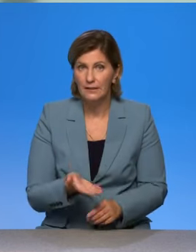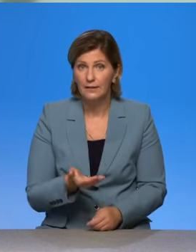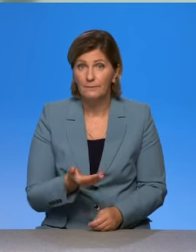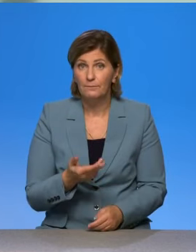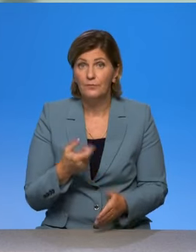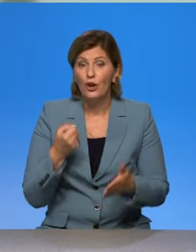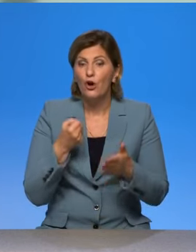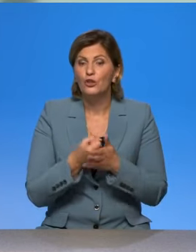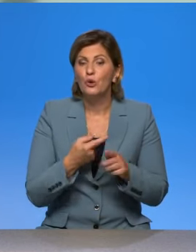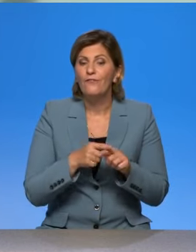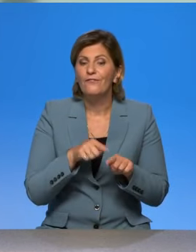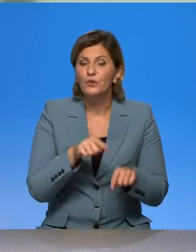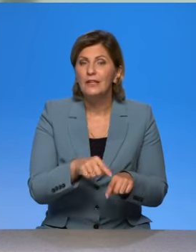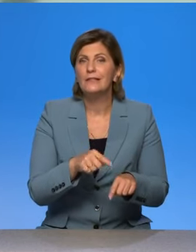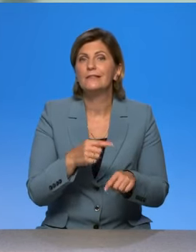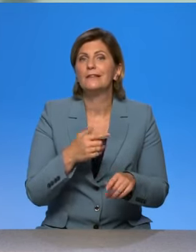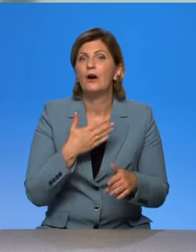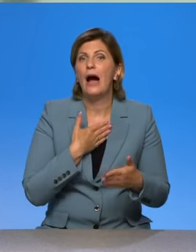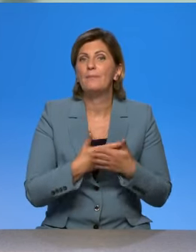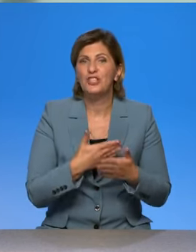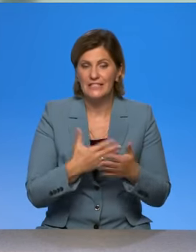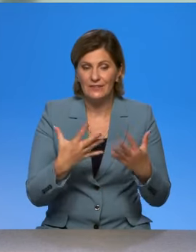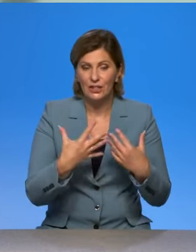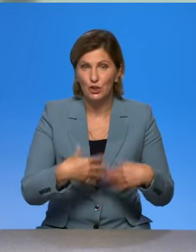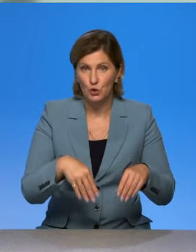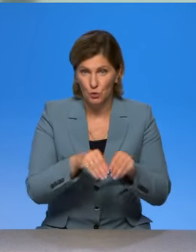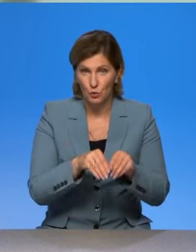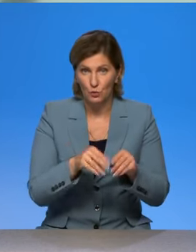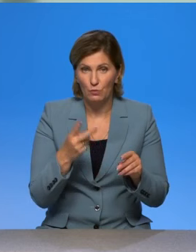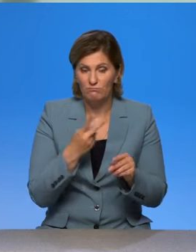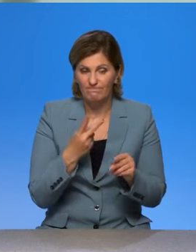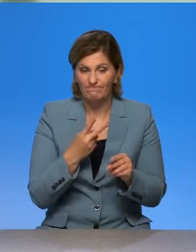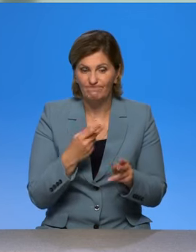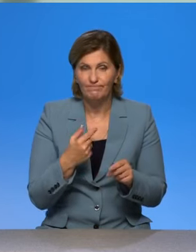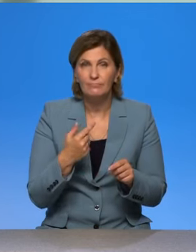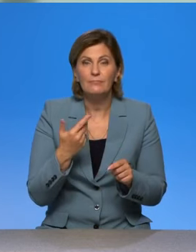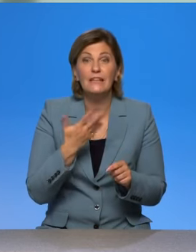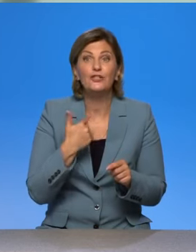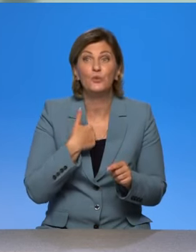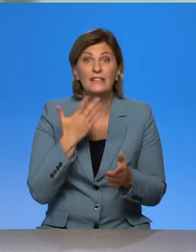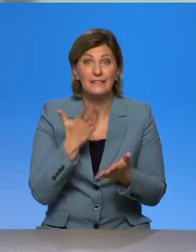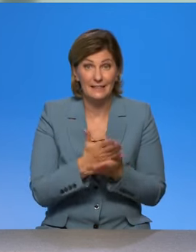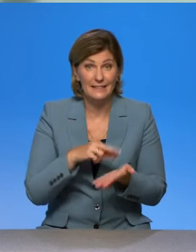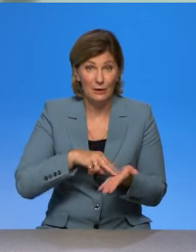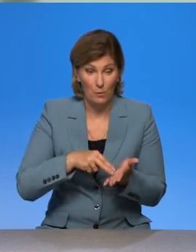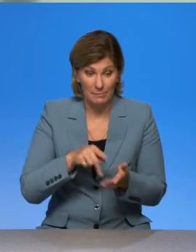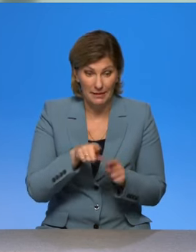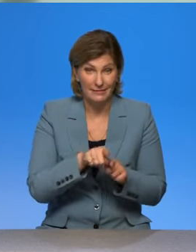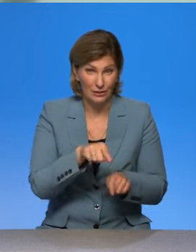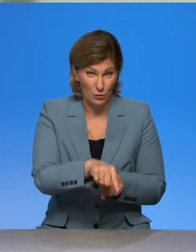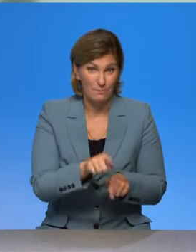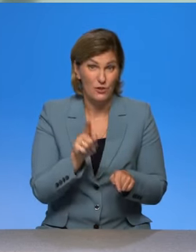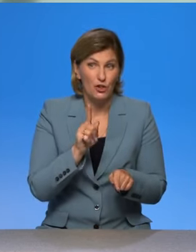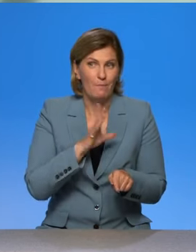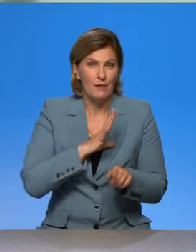дойти. Поэтому мы сейчас должны, если у нас есть стремление к этому прийти, к комфортному обществу, да, доверия, всеобщего